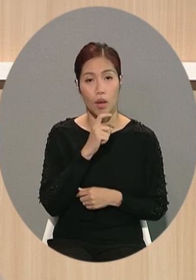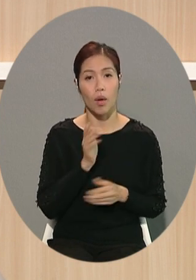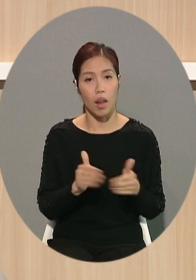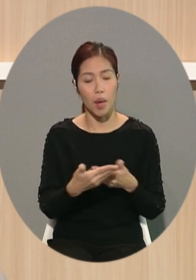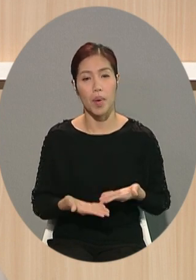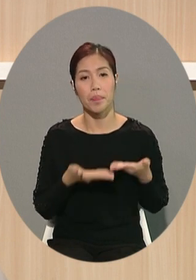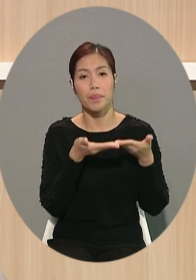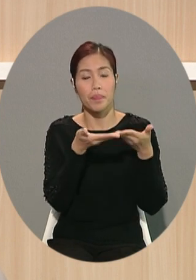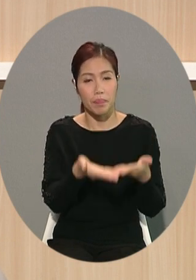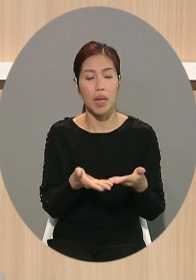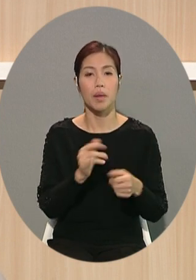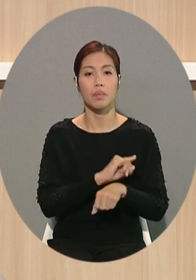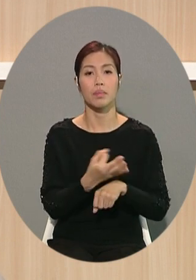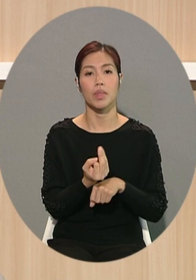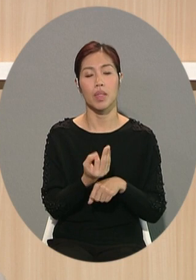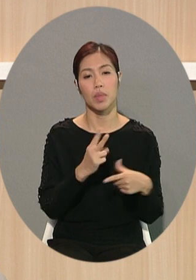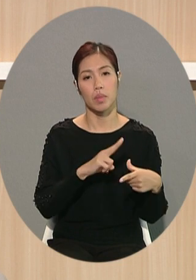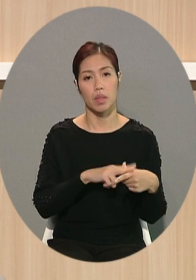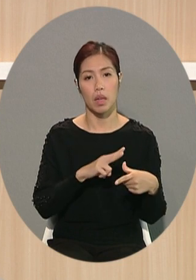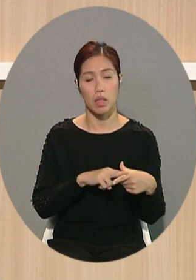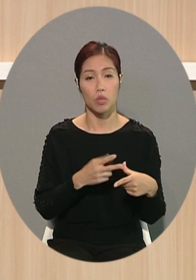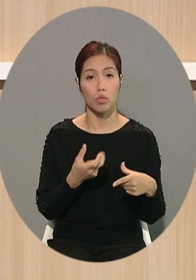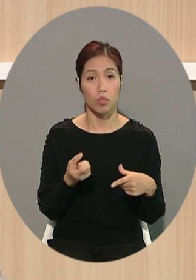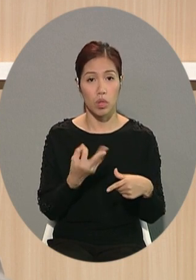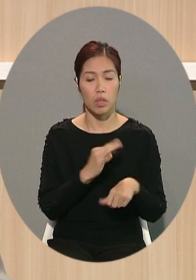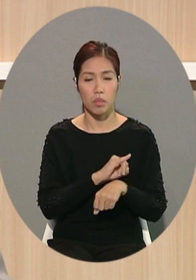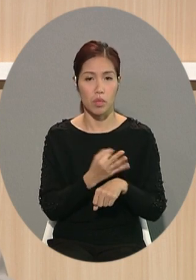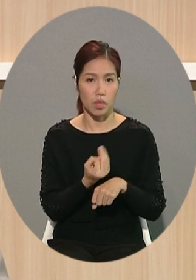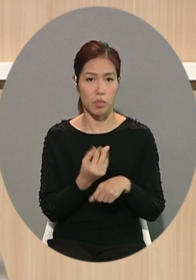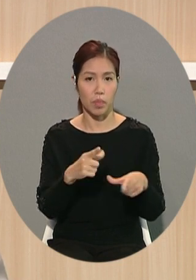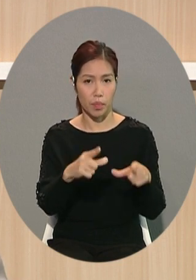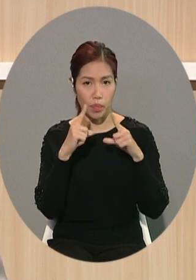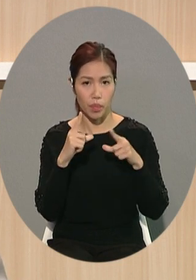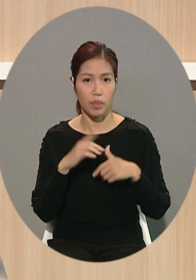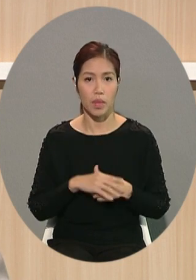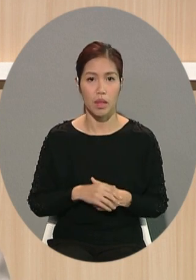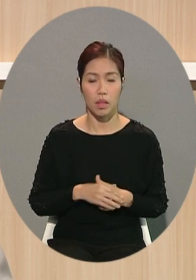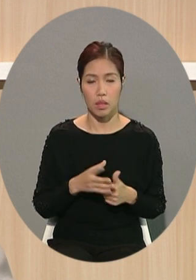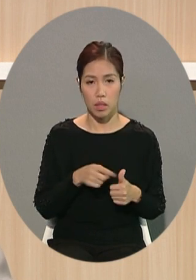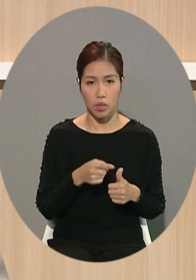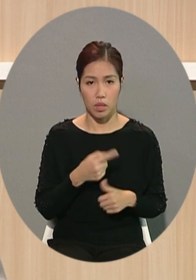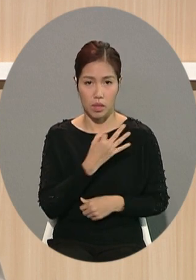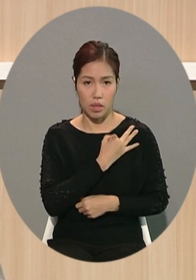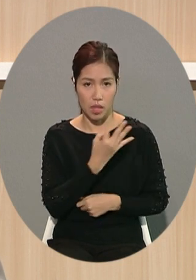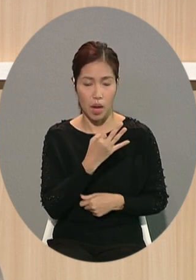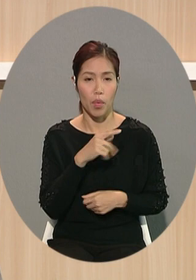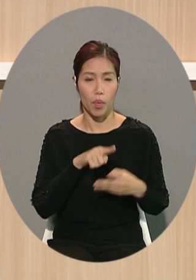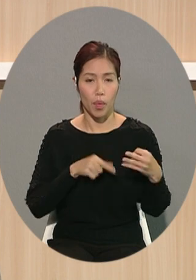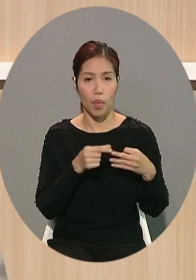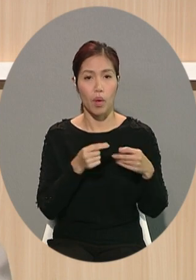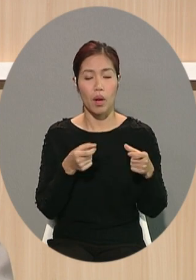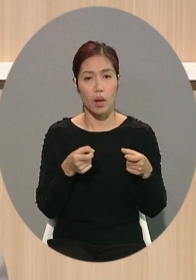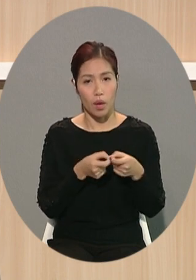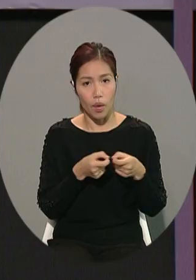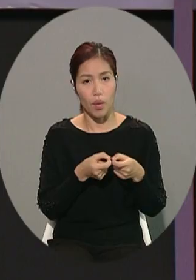有30秒时间介绍礼物，然后有30秒回答问题的。首先送礼的会是3号吕志恒，可以拿起礼物介